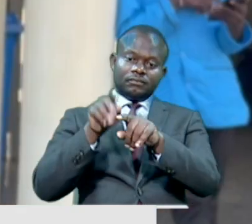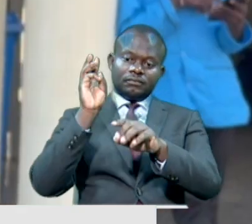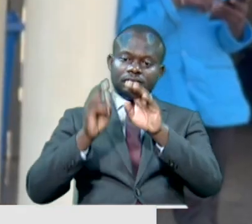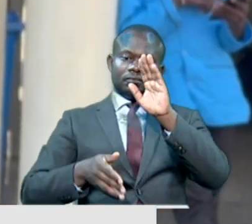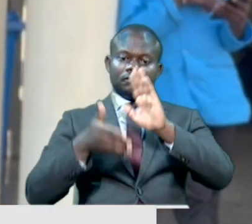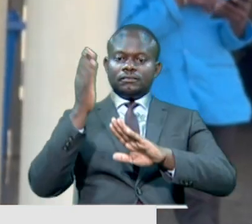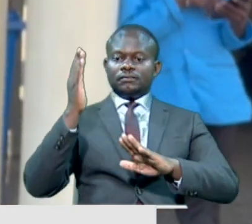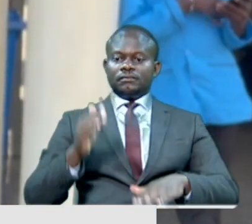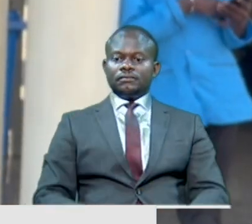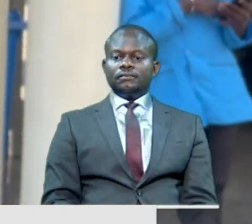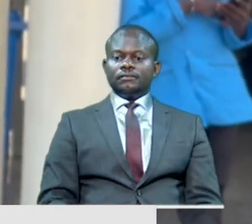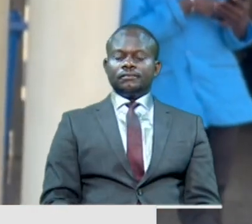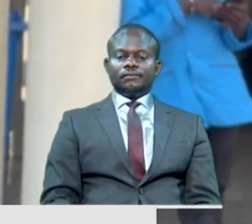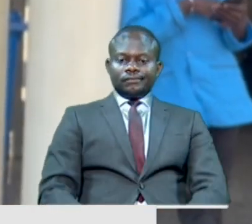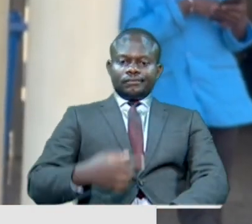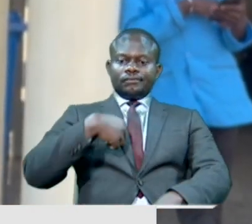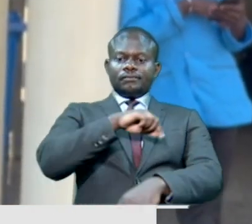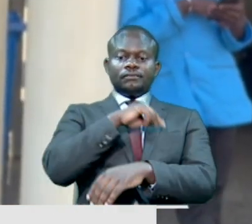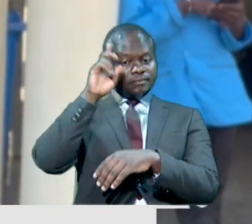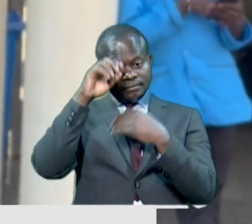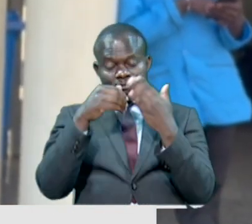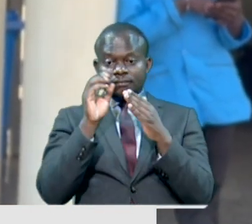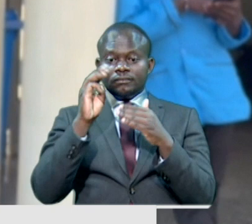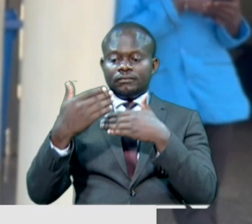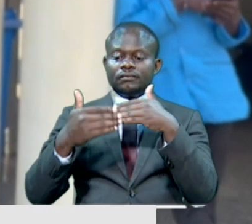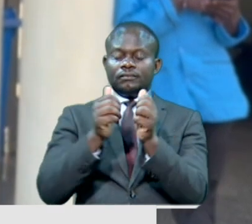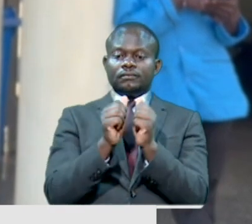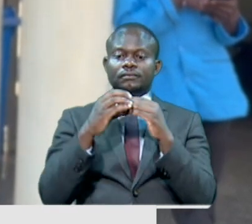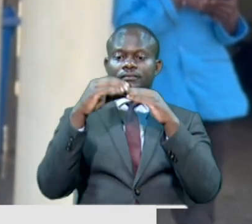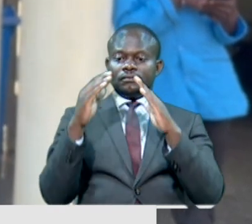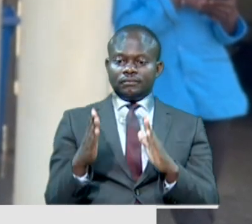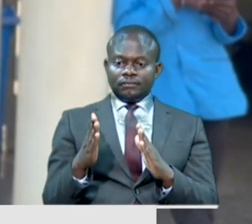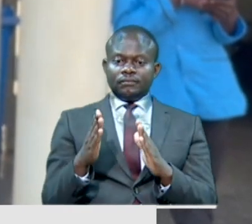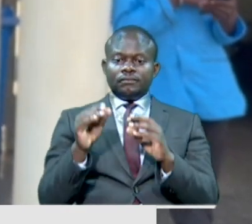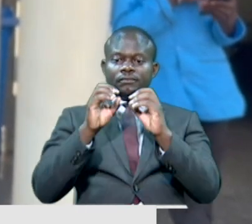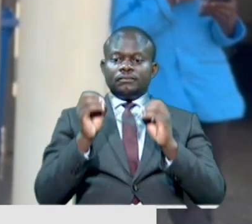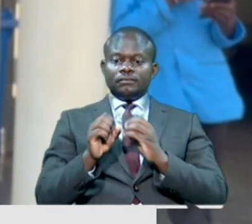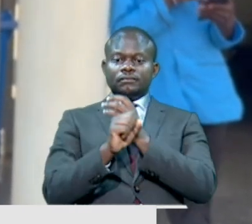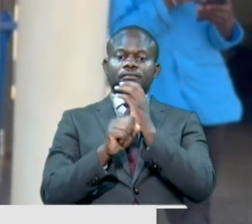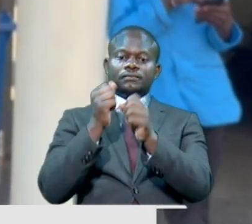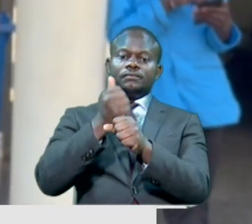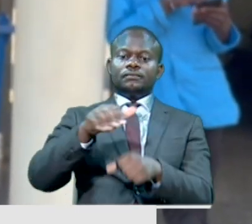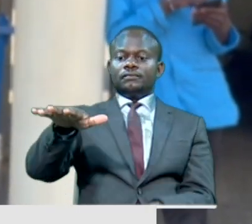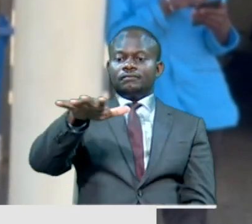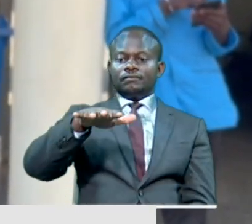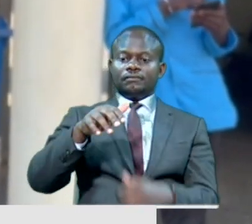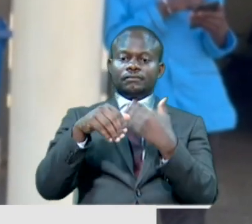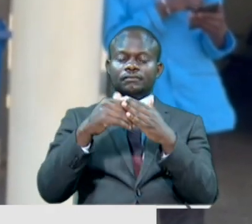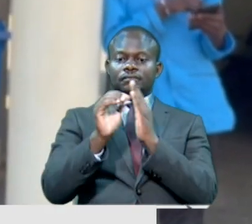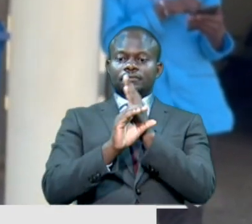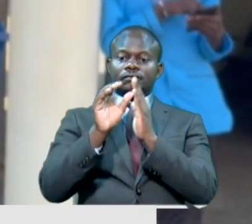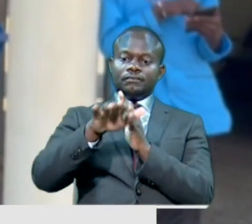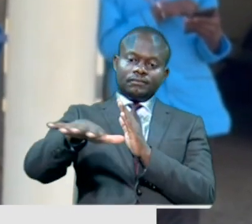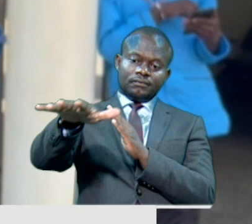rizihuta dutekereza rero ko mu byukuri bagiye kubana n'ubuyobozi ibiro by'umurenge bikorera hariya no tugari